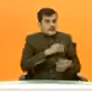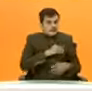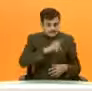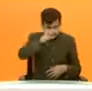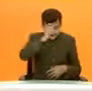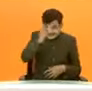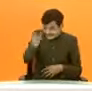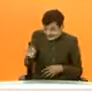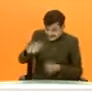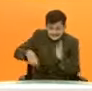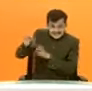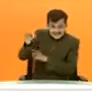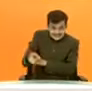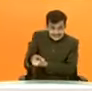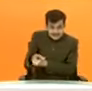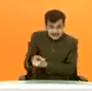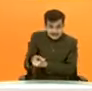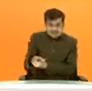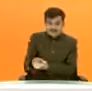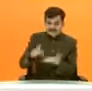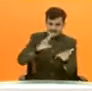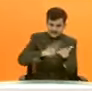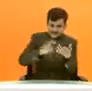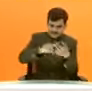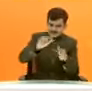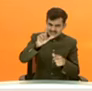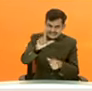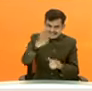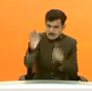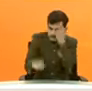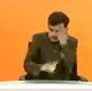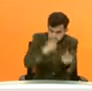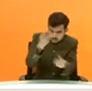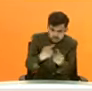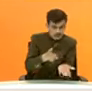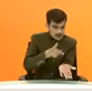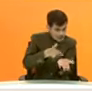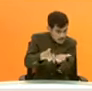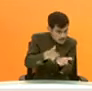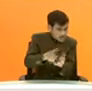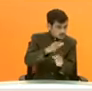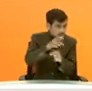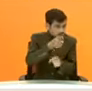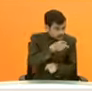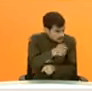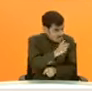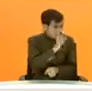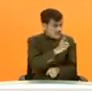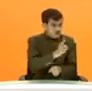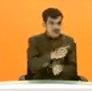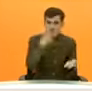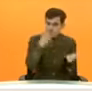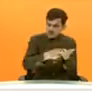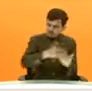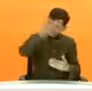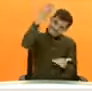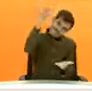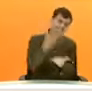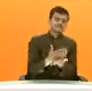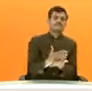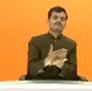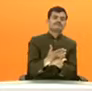अंग्रेजों को नील की खेती के लिए किसानों को मजबूर करने वाले कानून को स्थगित करना